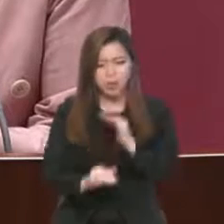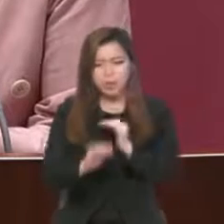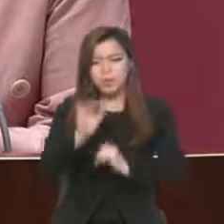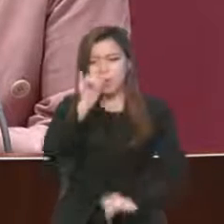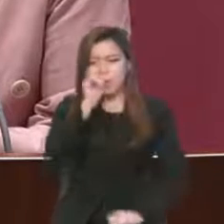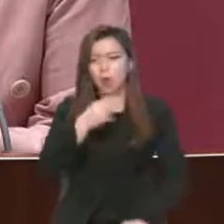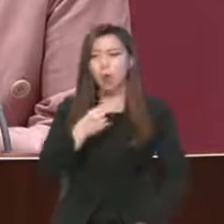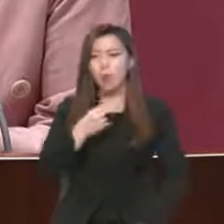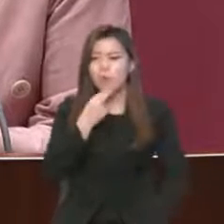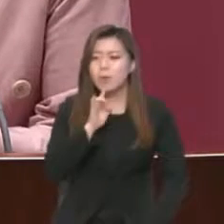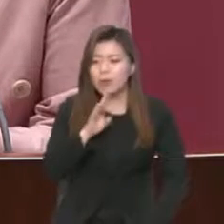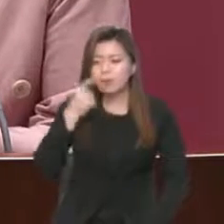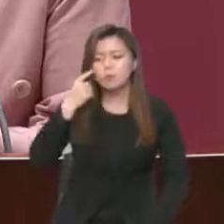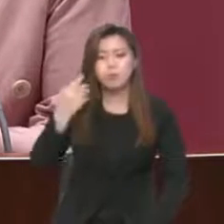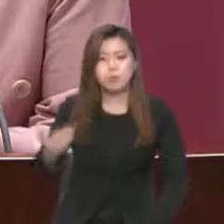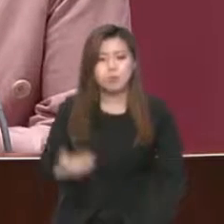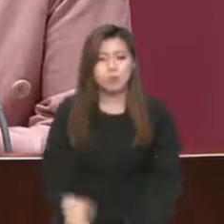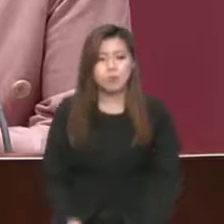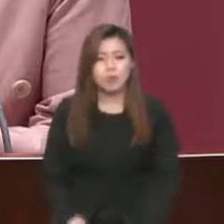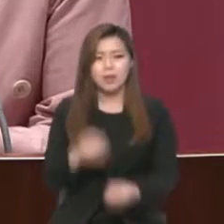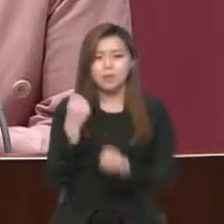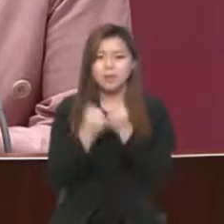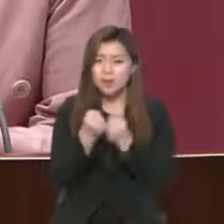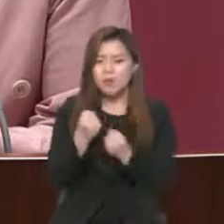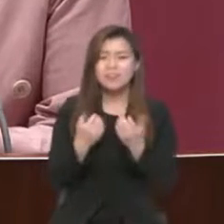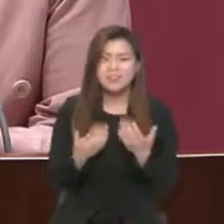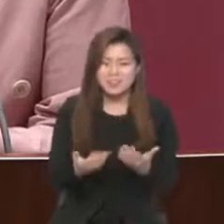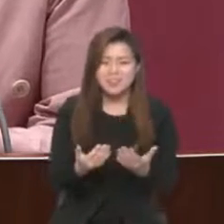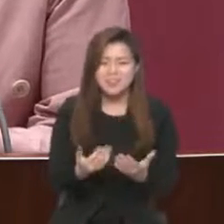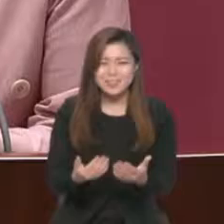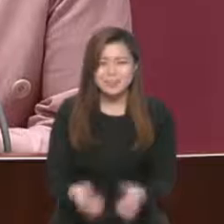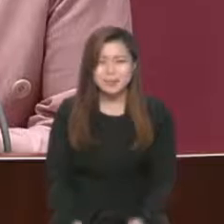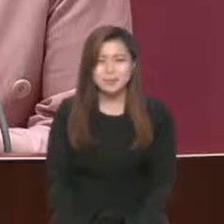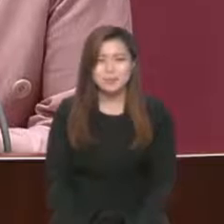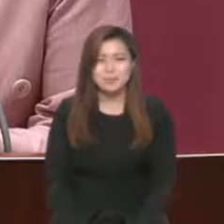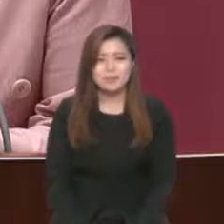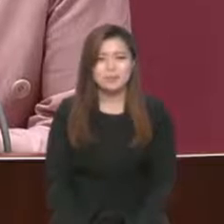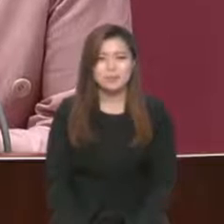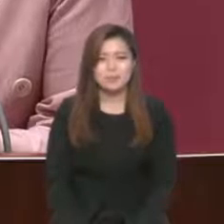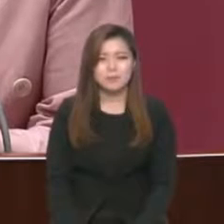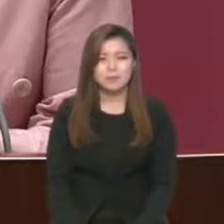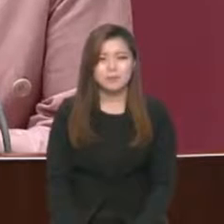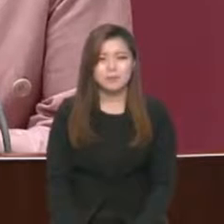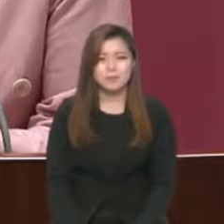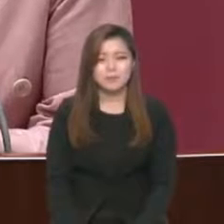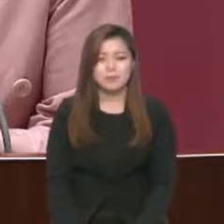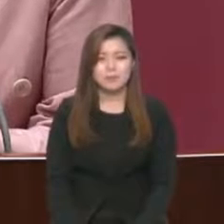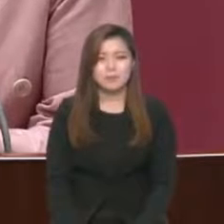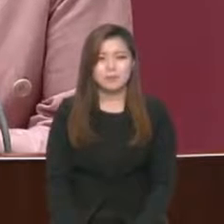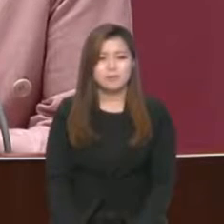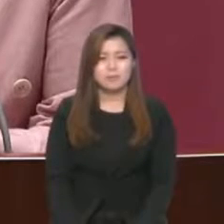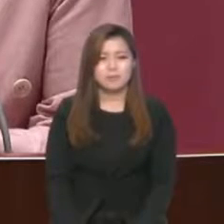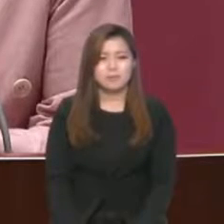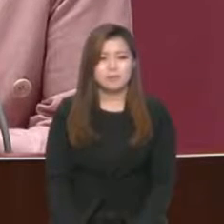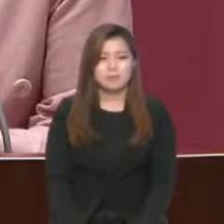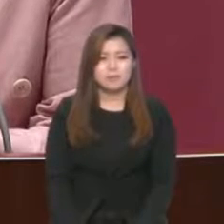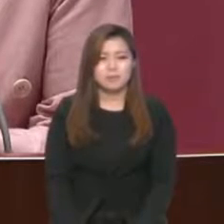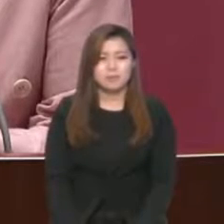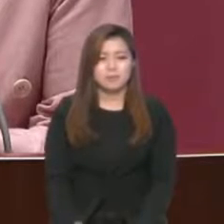있는지를 여쭤봤습니다. 그 설명을 좀 드릴게요. 네. 네. 아까 그러니까 있다 네. 없다 일단 말씀하신 다음에 경위 설명해 주시죠. 그래서